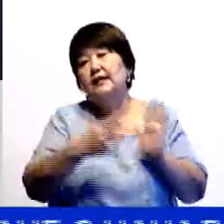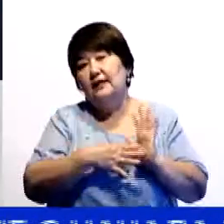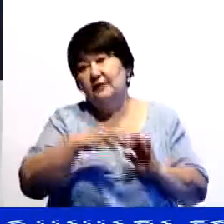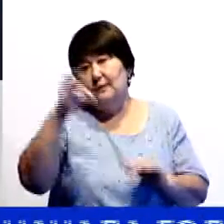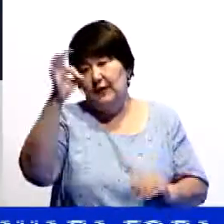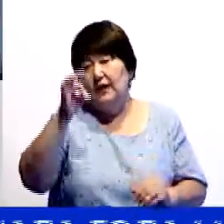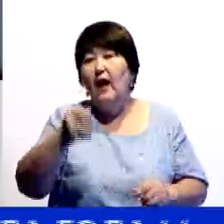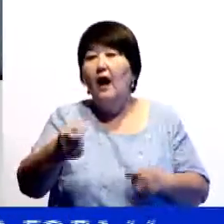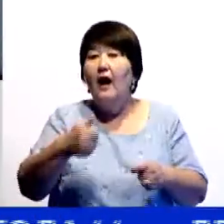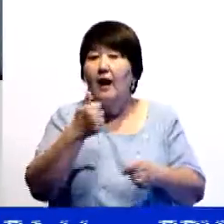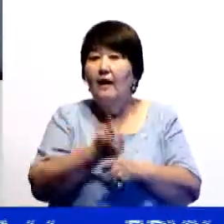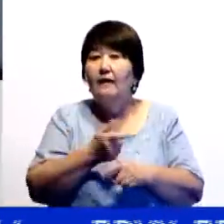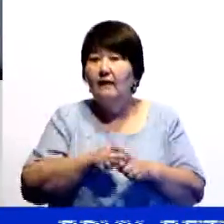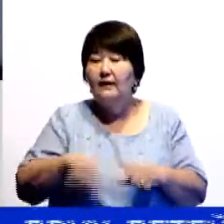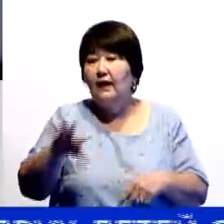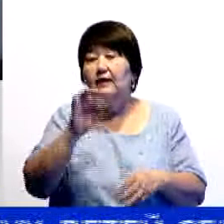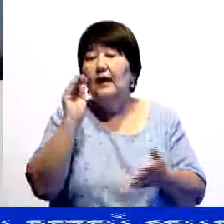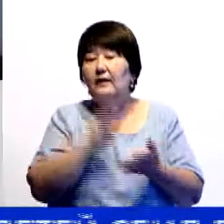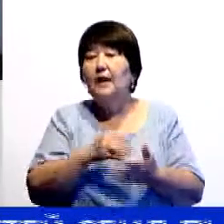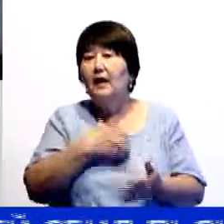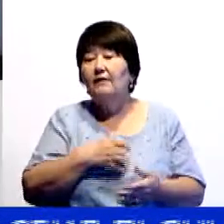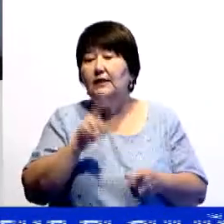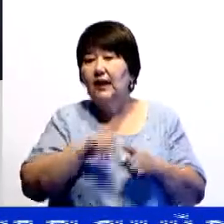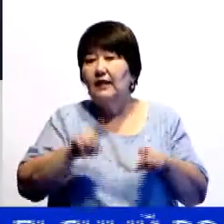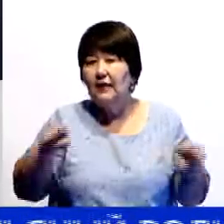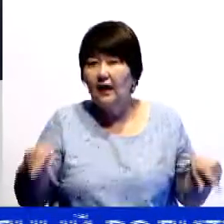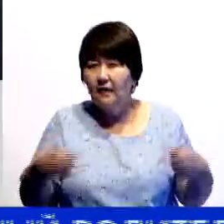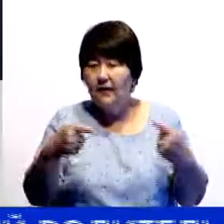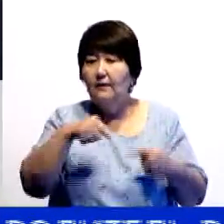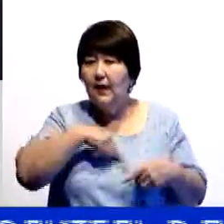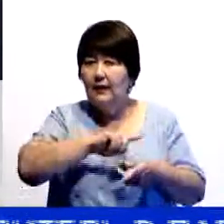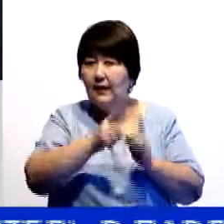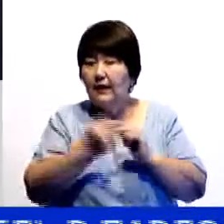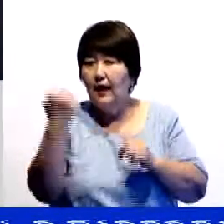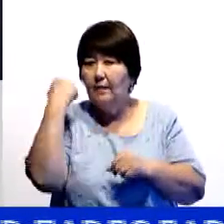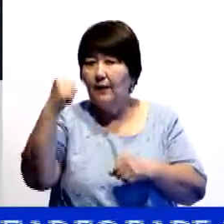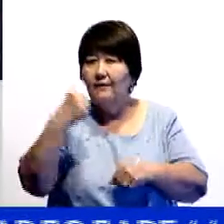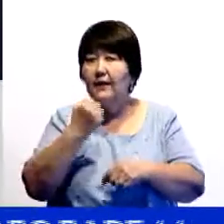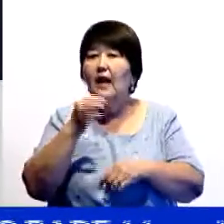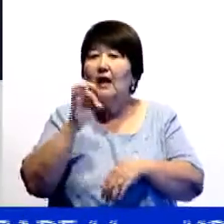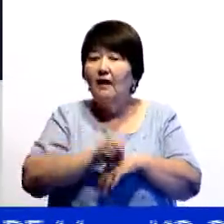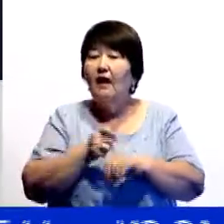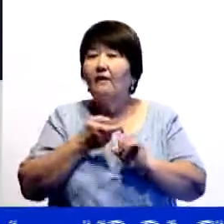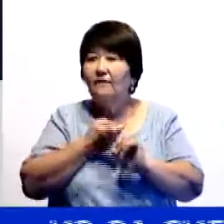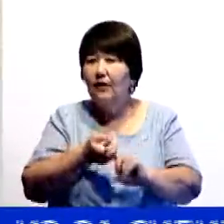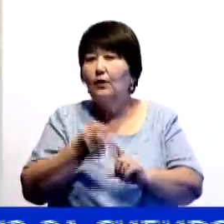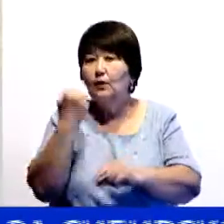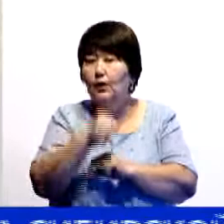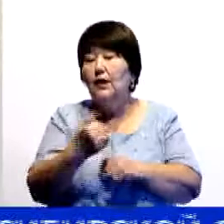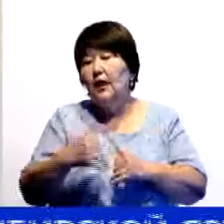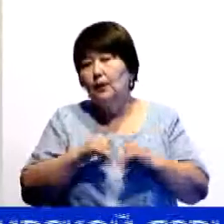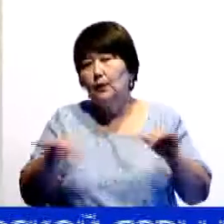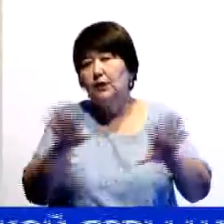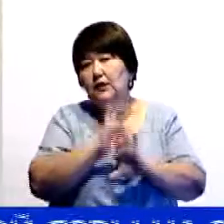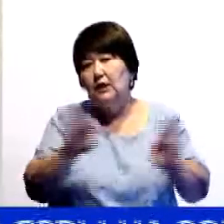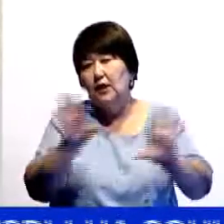аким района серии xid махамбетов отметил важность скорейшего формирования коллективного иммунитета для победы над вирусом поручено усилить разъяснительную работу